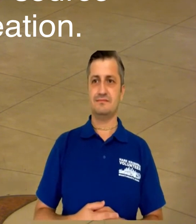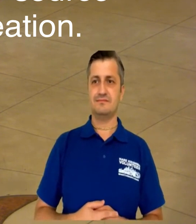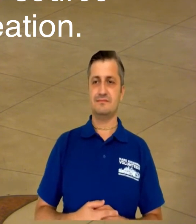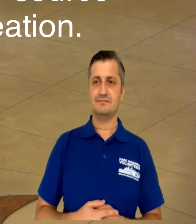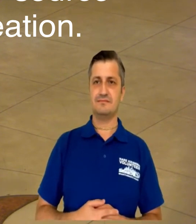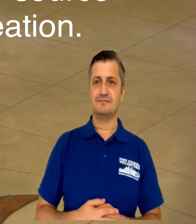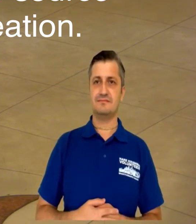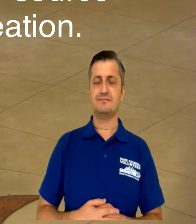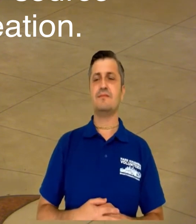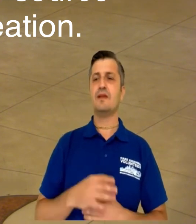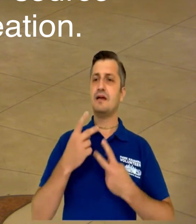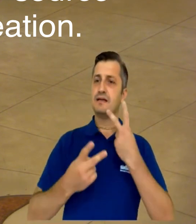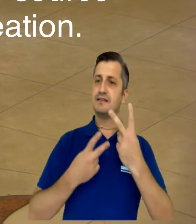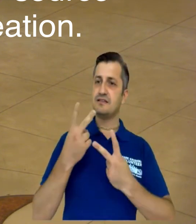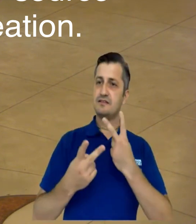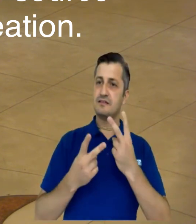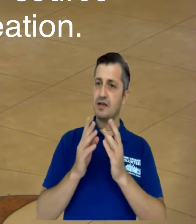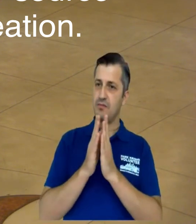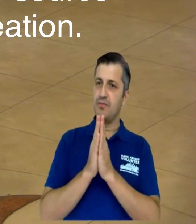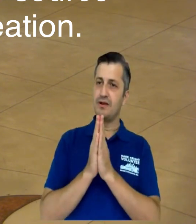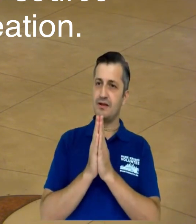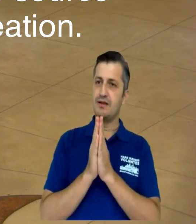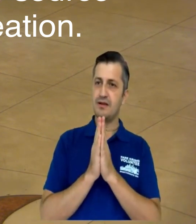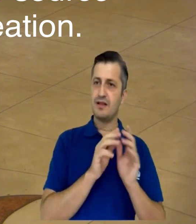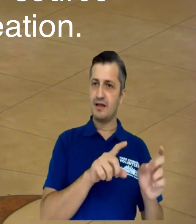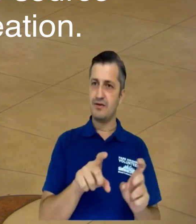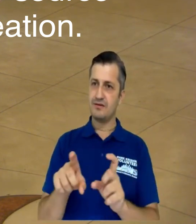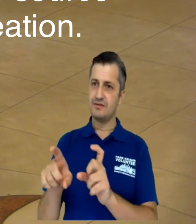Dina Bandhu Jagat Pate